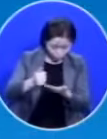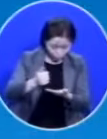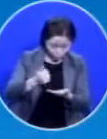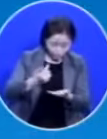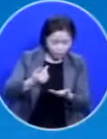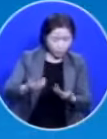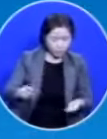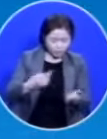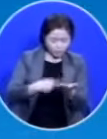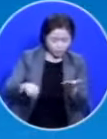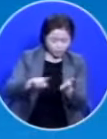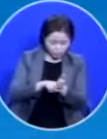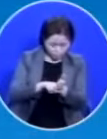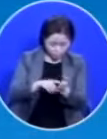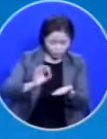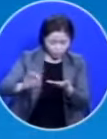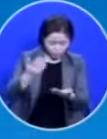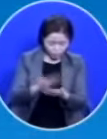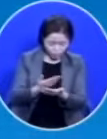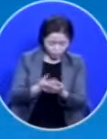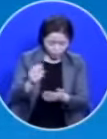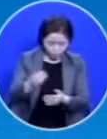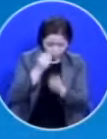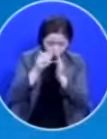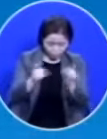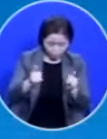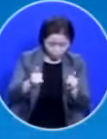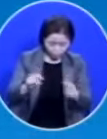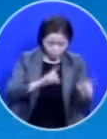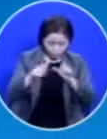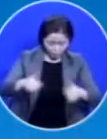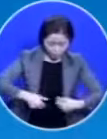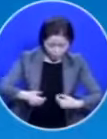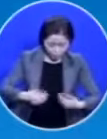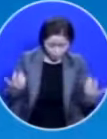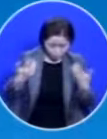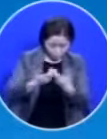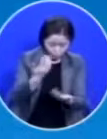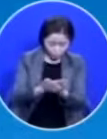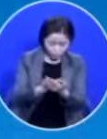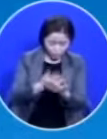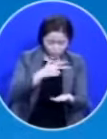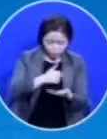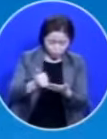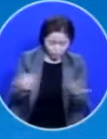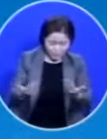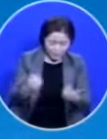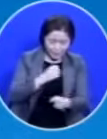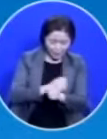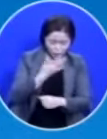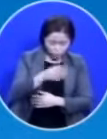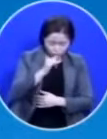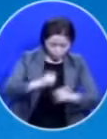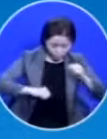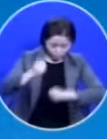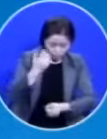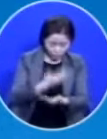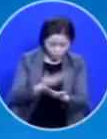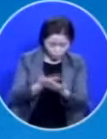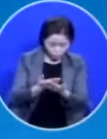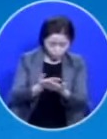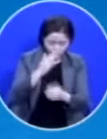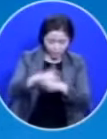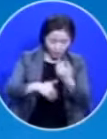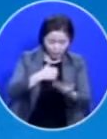위해 써 주시고 성도들의 삶에 필요를 채워 주시고 주의 일 할 수 있도록 역사해 주소서